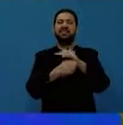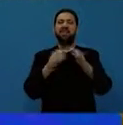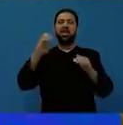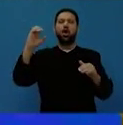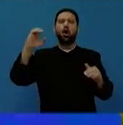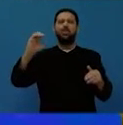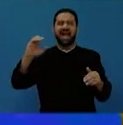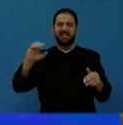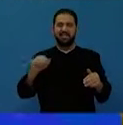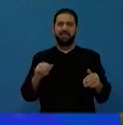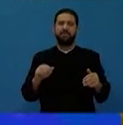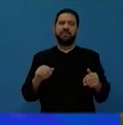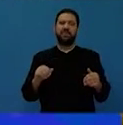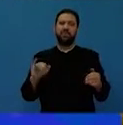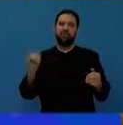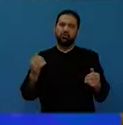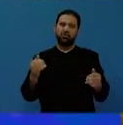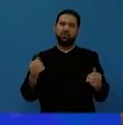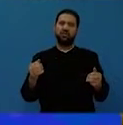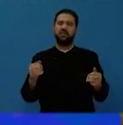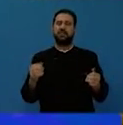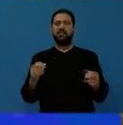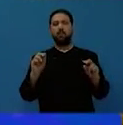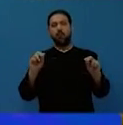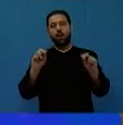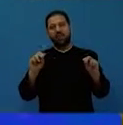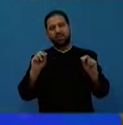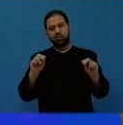Apostoli Petru și Pavel din Constanța și asistent universitar la